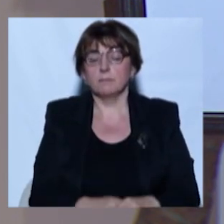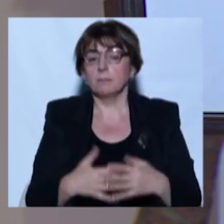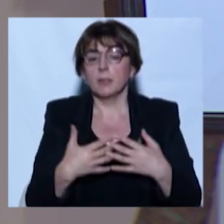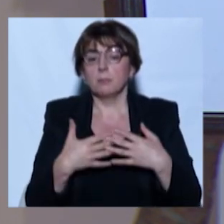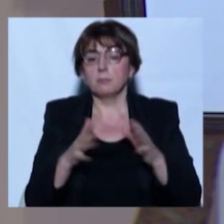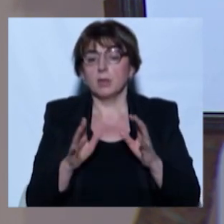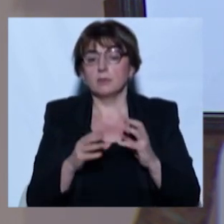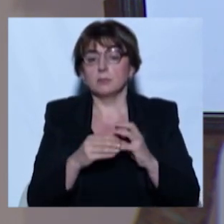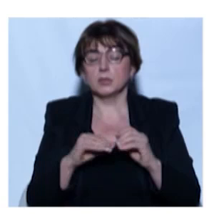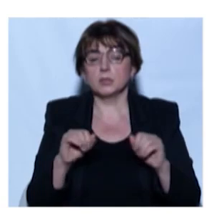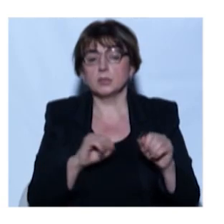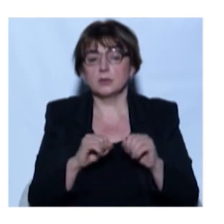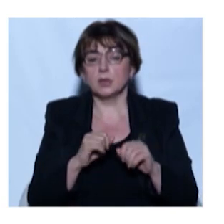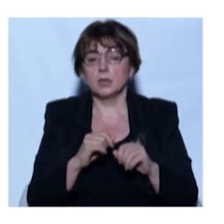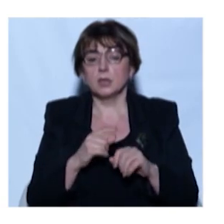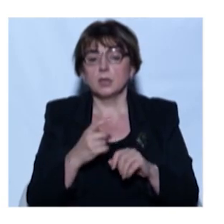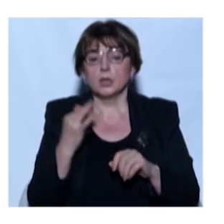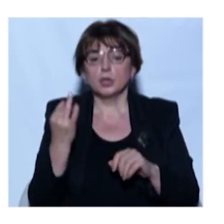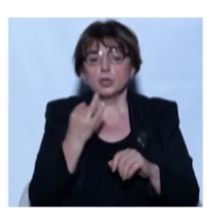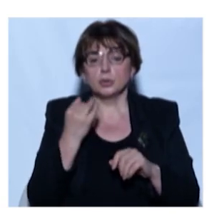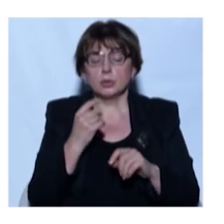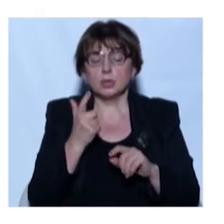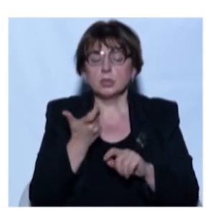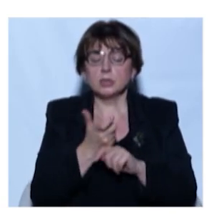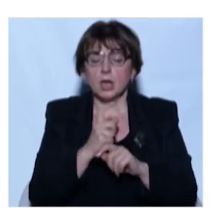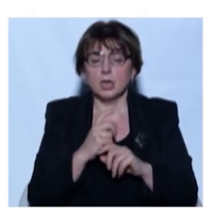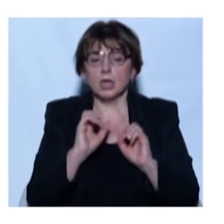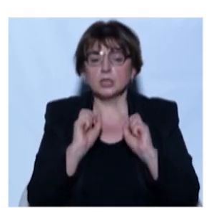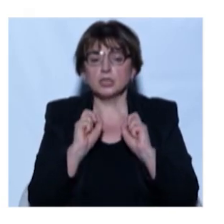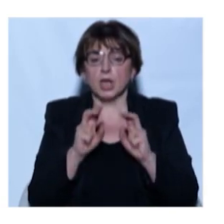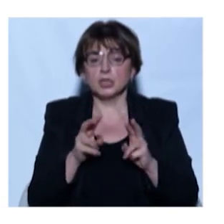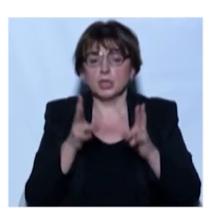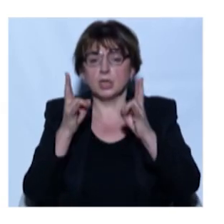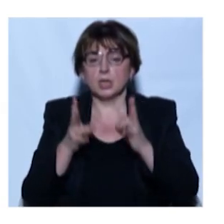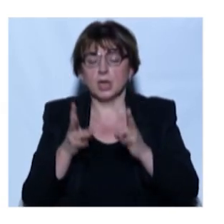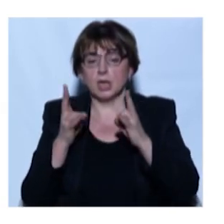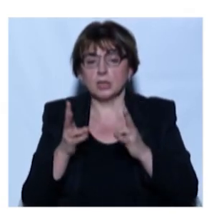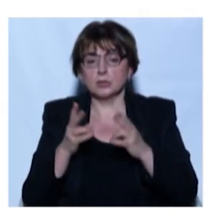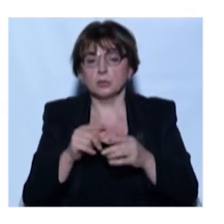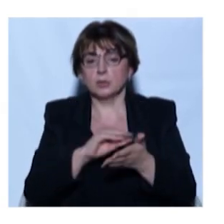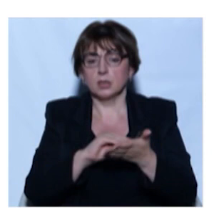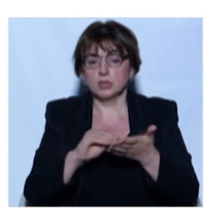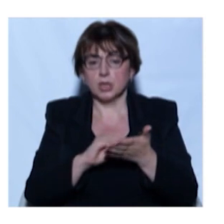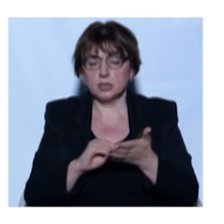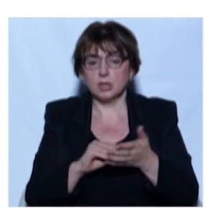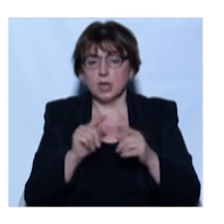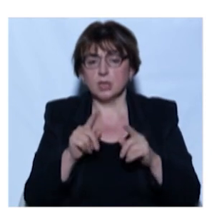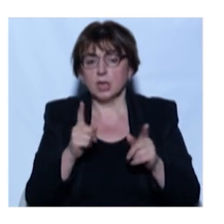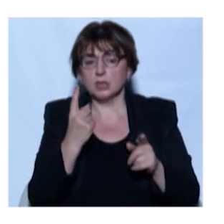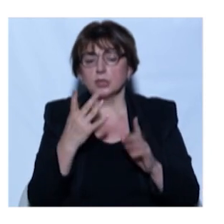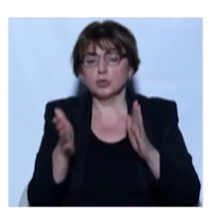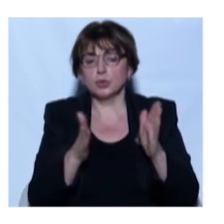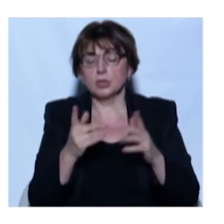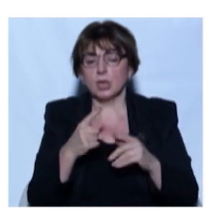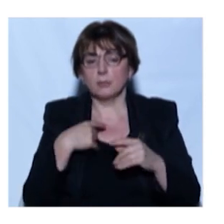ბევრი მიწისძვრა ისტორიაში საშინელი ბუნებრივი კატასტროფის სახელითაა შესული და მათ შორისაა სწორედ ეს მიწისძვრები,